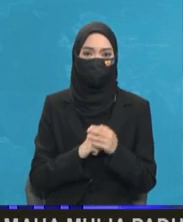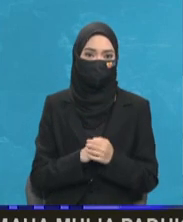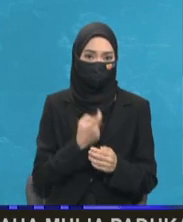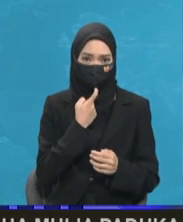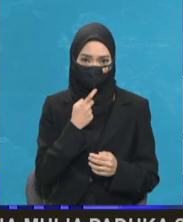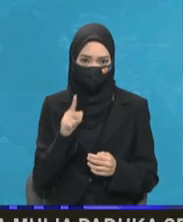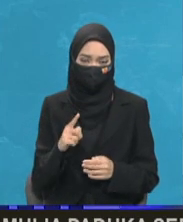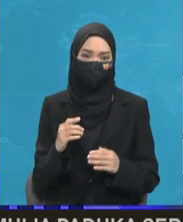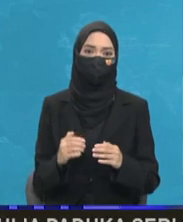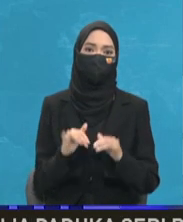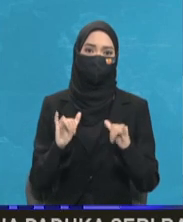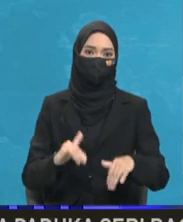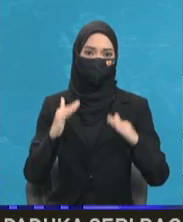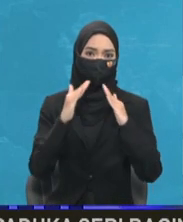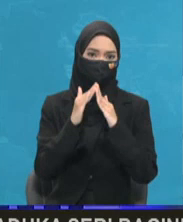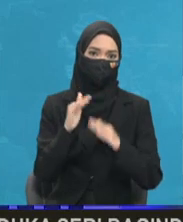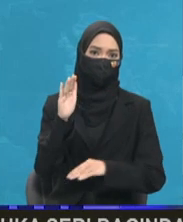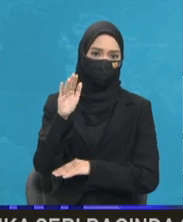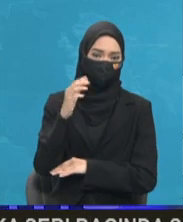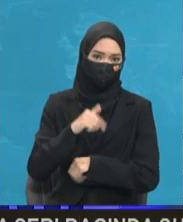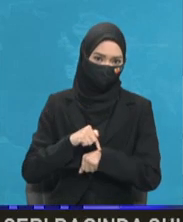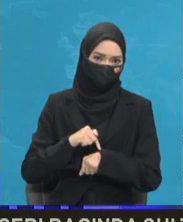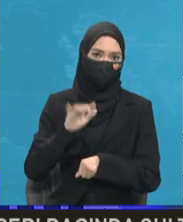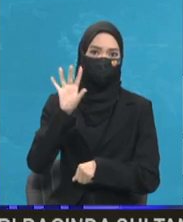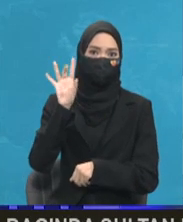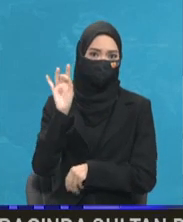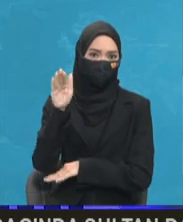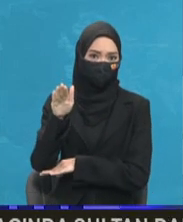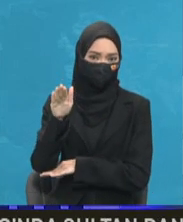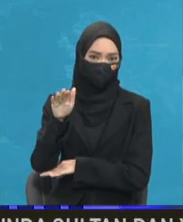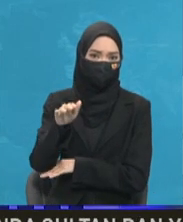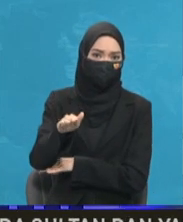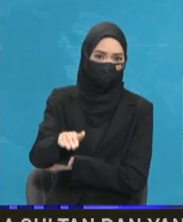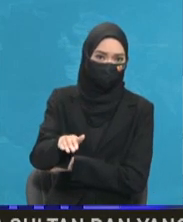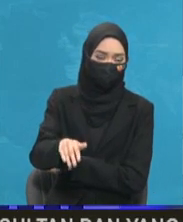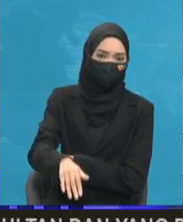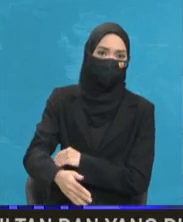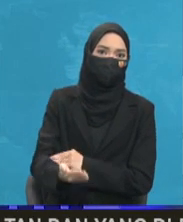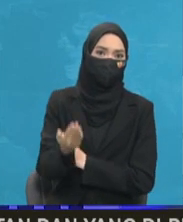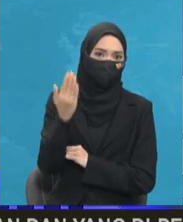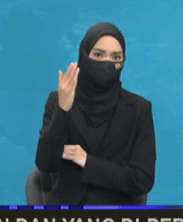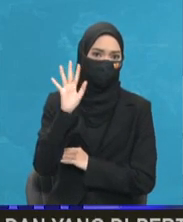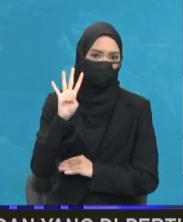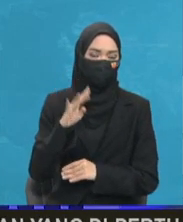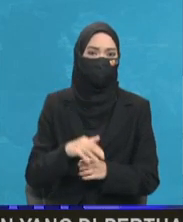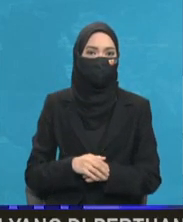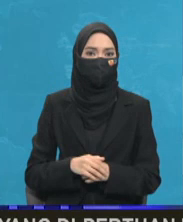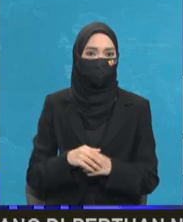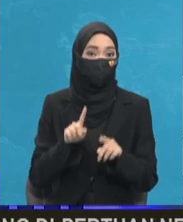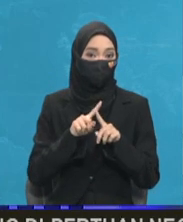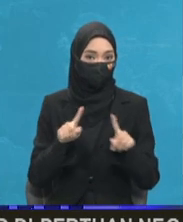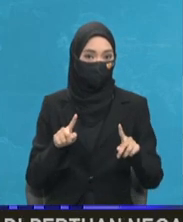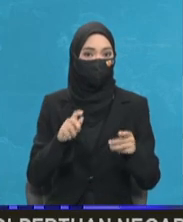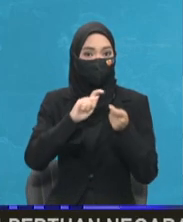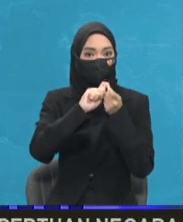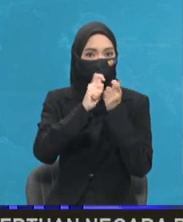berada di rumah dari pukul delapan malam hingga empat pagi Namun apabila memasuki fase peralihan operasi puleh akan dikenali sebagai